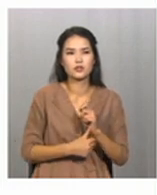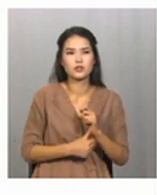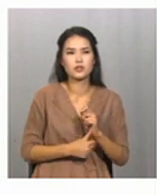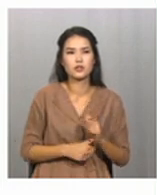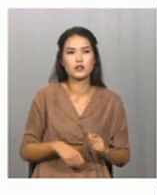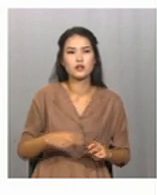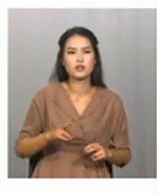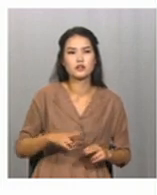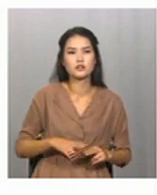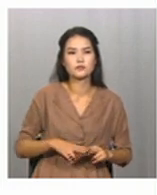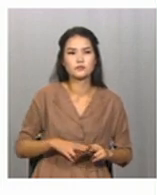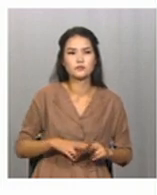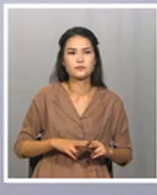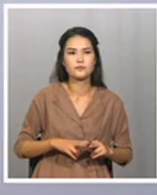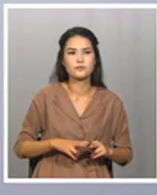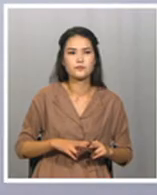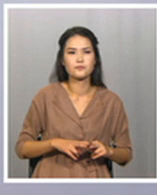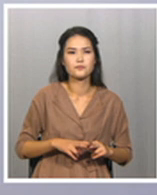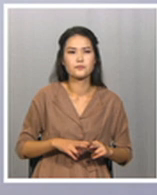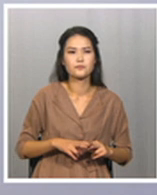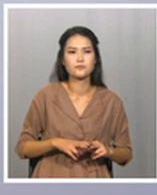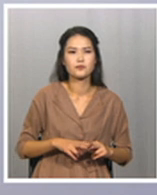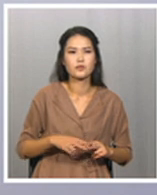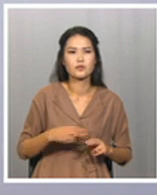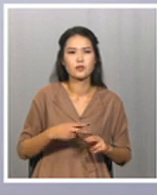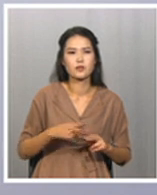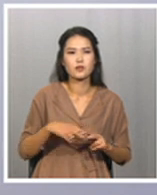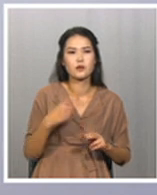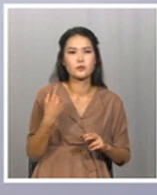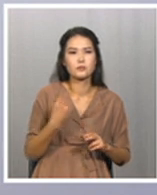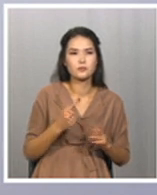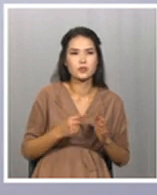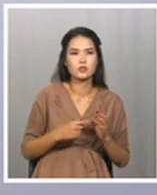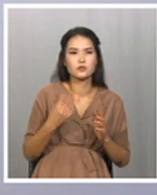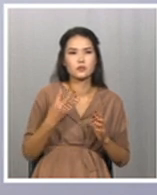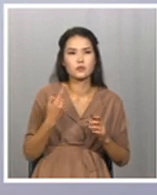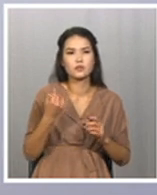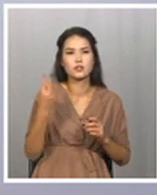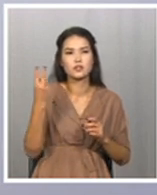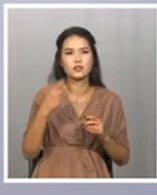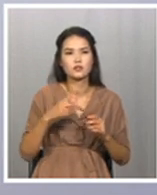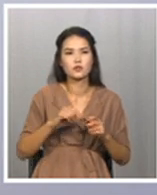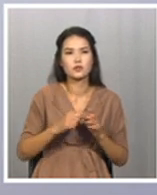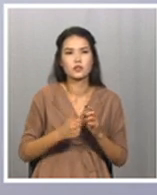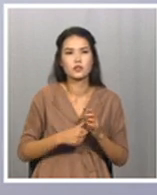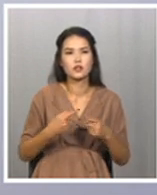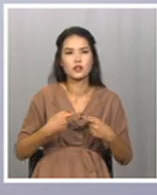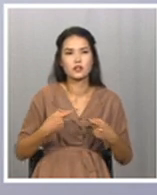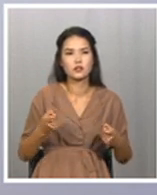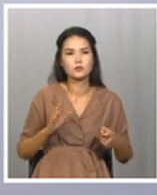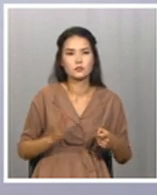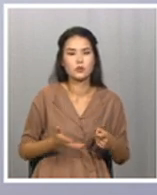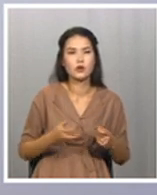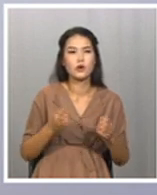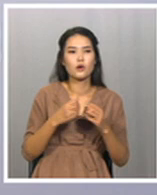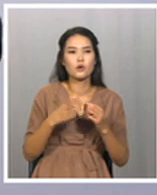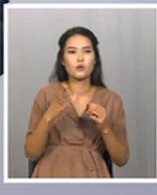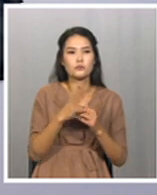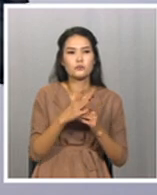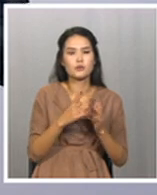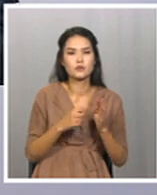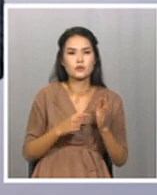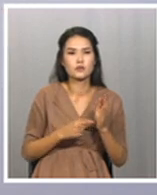1-ді азайтамыз. 16-дан 16 деп көрсетсек те болады 1-ді. 16-дан 16 азайтылған 16-дан 1, 16-дан 15 шығады.